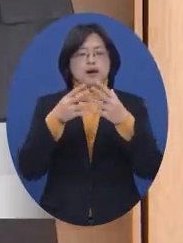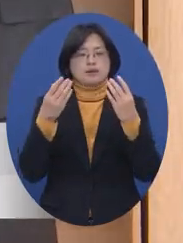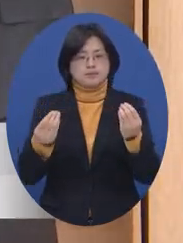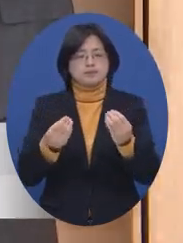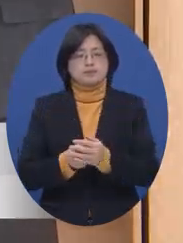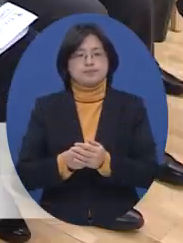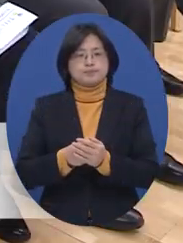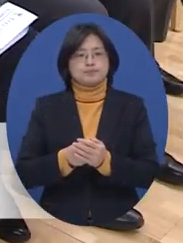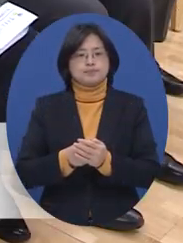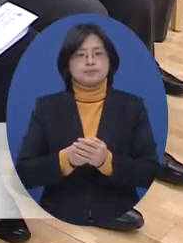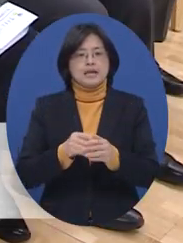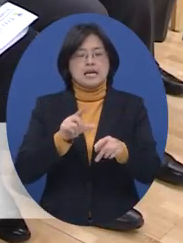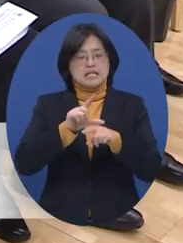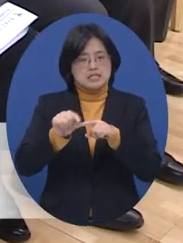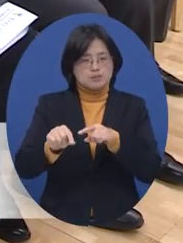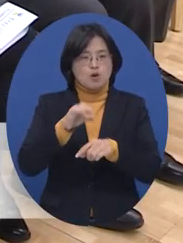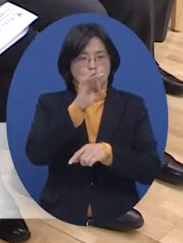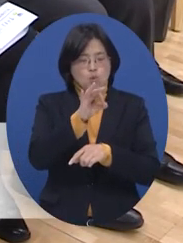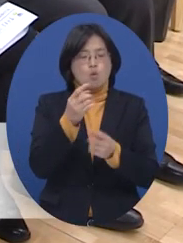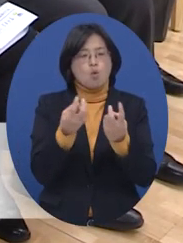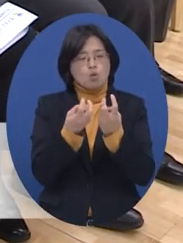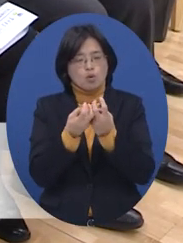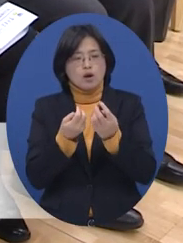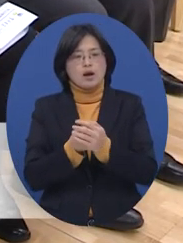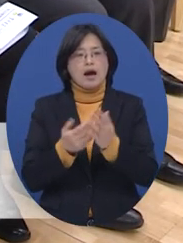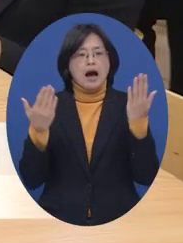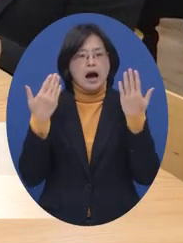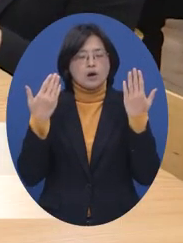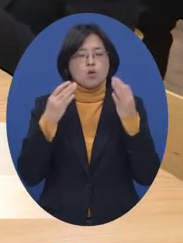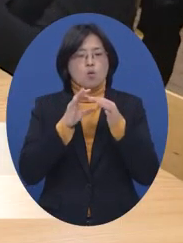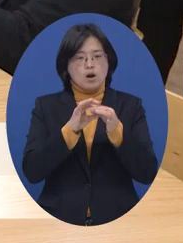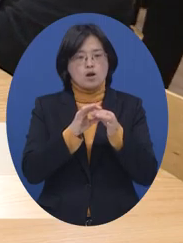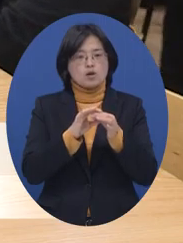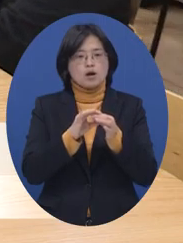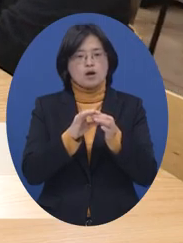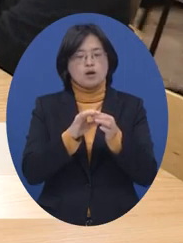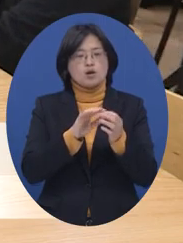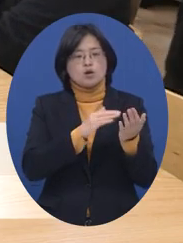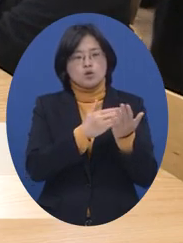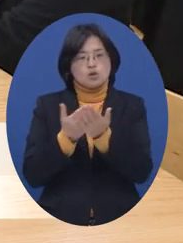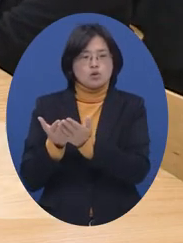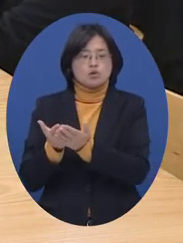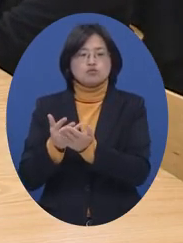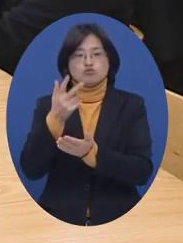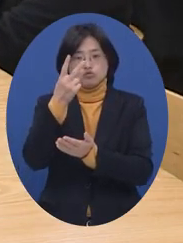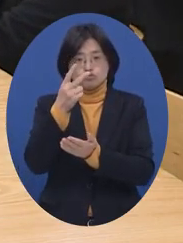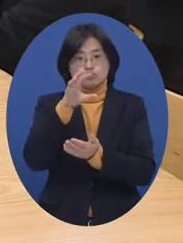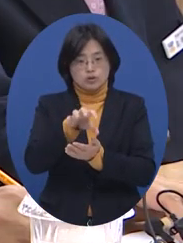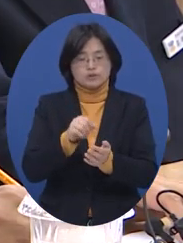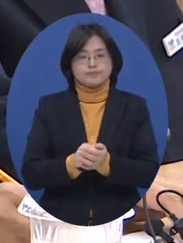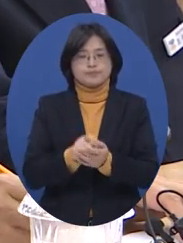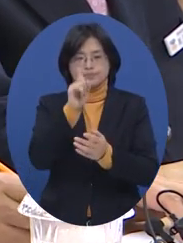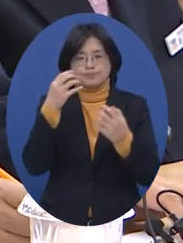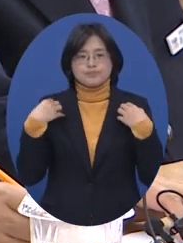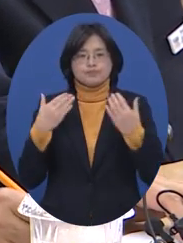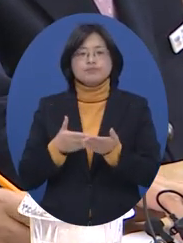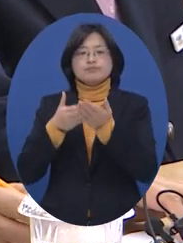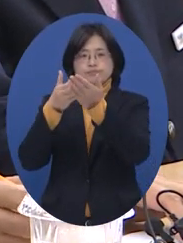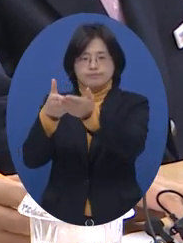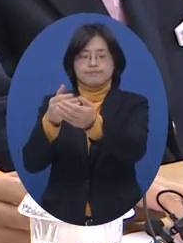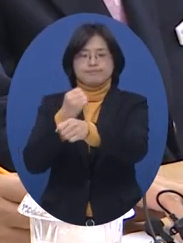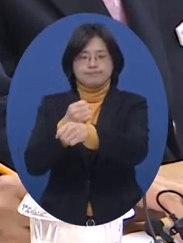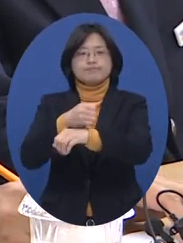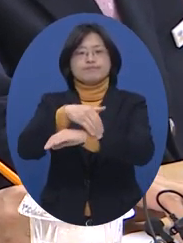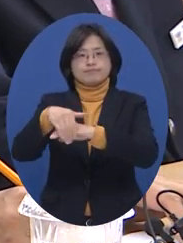지방교육 재정 부담금 인상과 학교시설 개방 활성화 등의 내용을 담은 건의안 두 건도 채택해 중앙부처에 공동으로 건의해